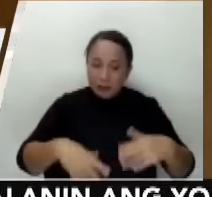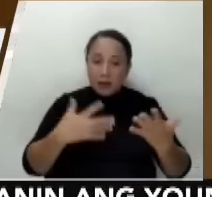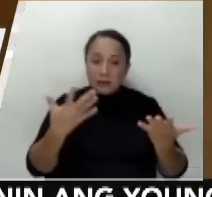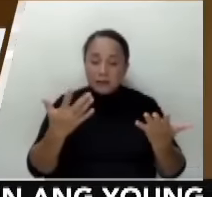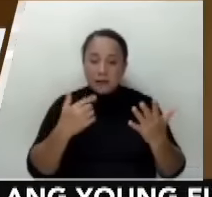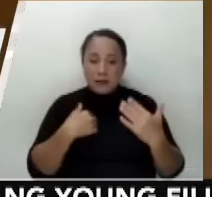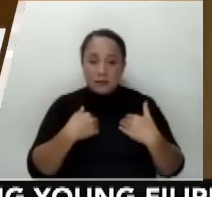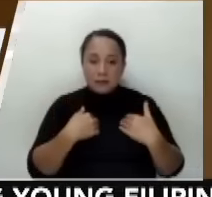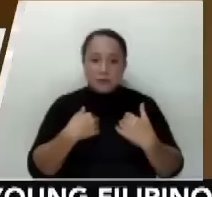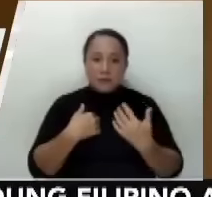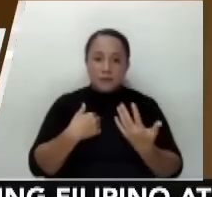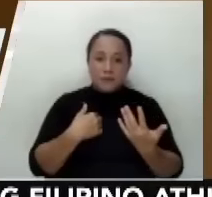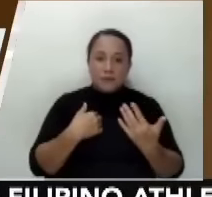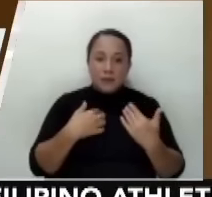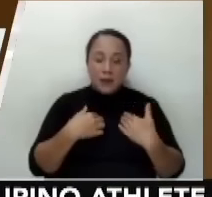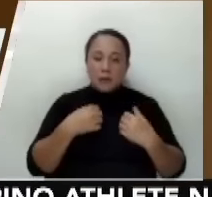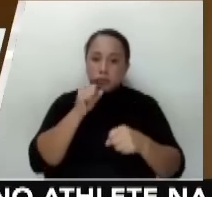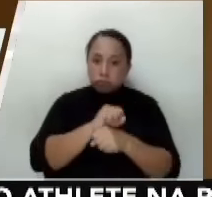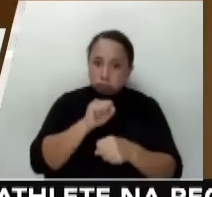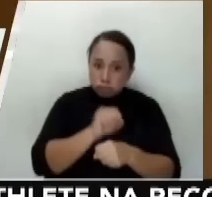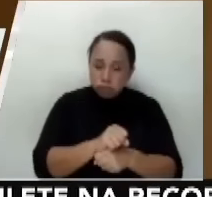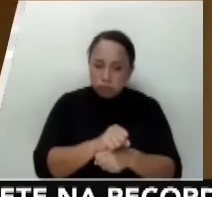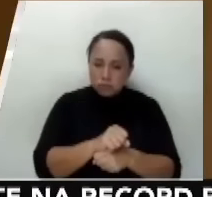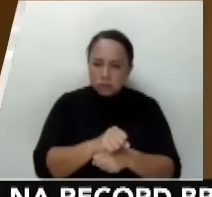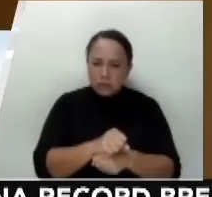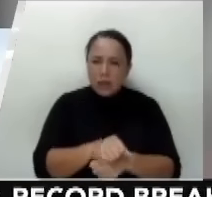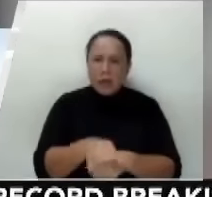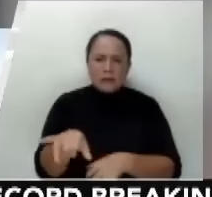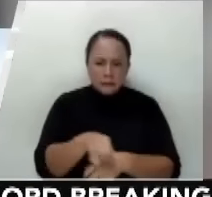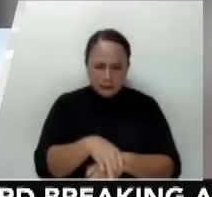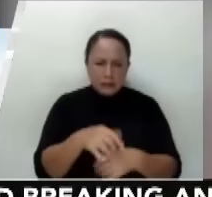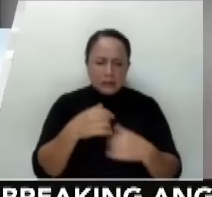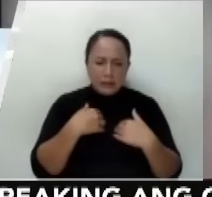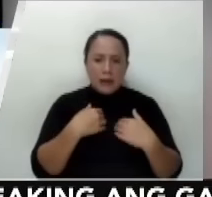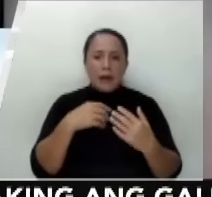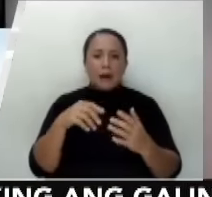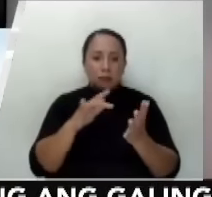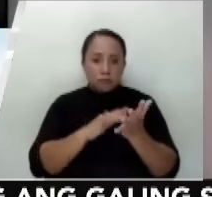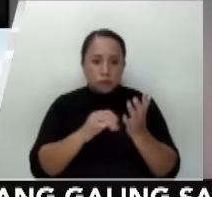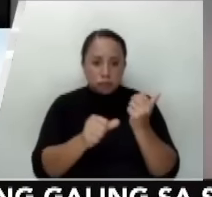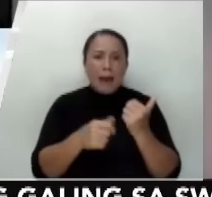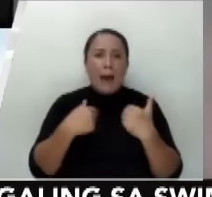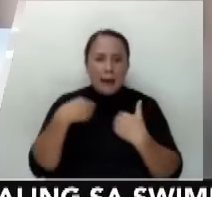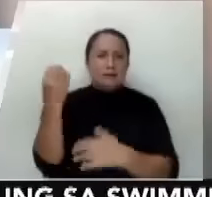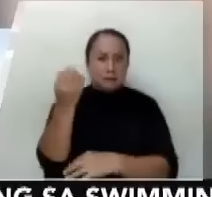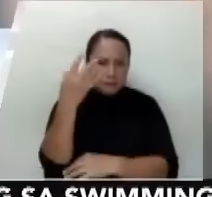na nagtatrabaho po tayo. At the same time, bukod po sa medic, meron tayong naka-standby na